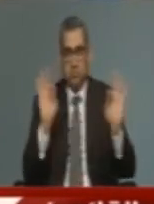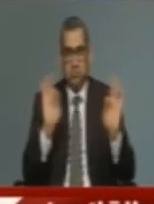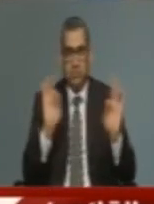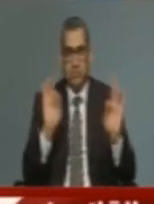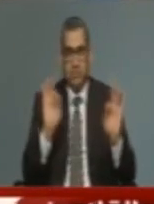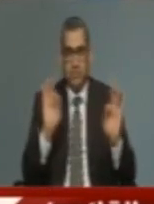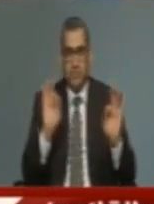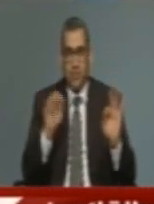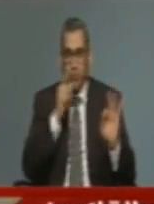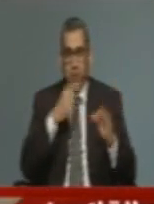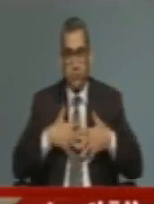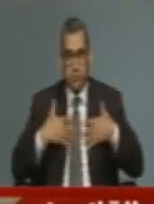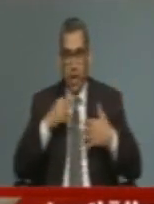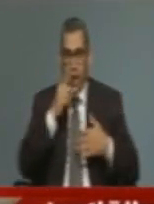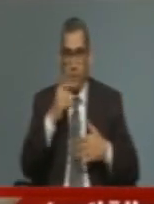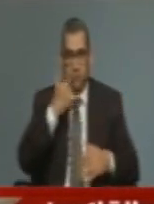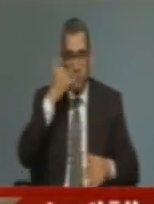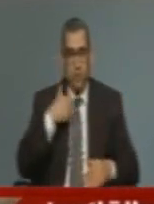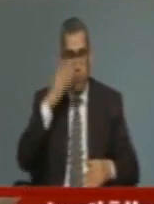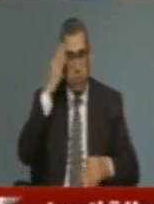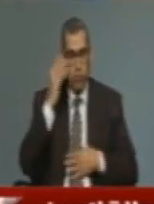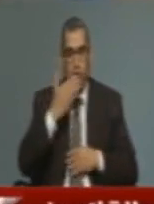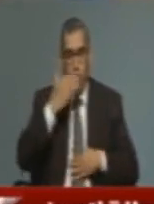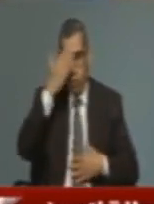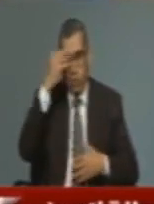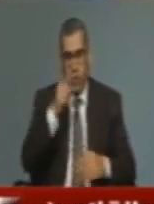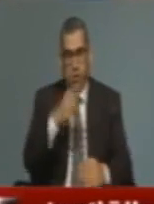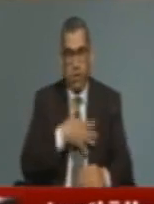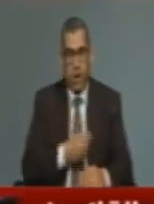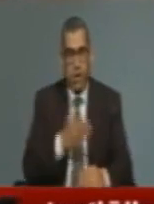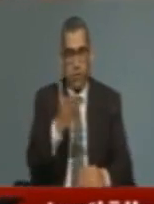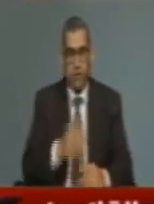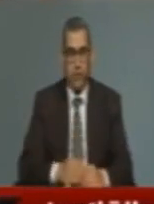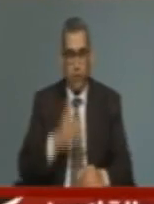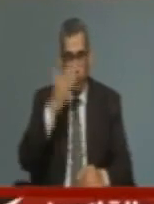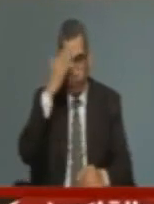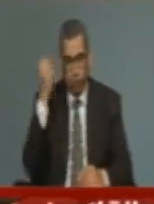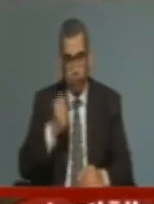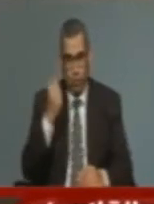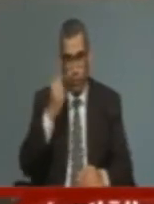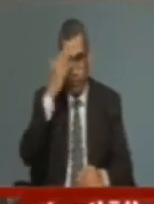فانا سعيد بكلامك الجميل وكل سنه وانت طيب. حضرتك طيب خالص. شكرا.